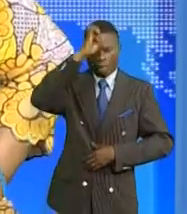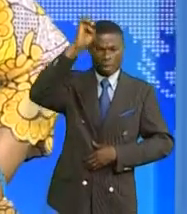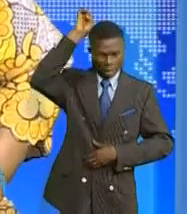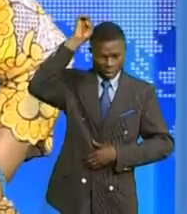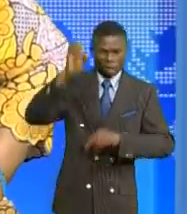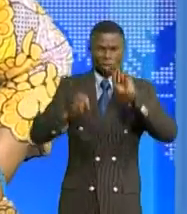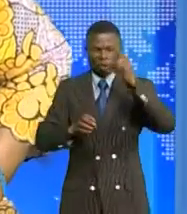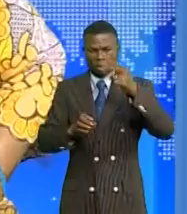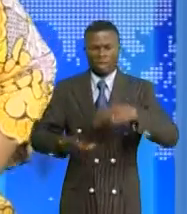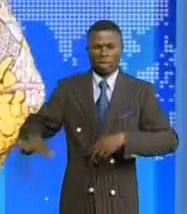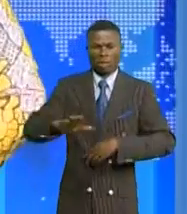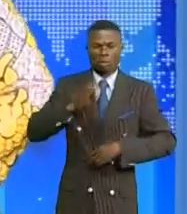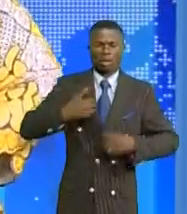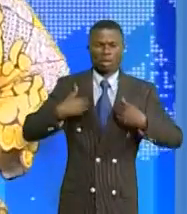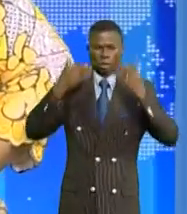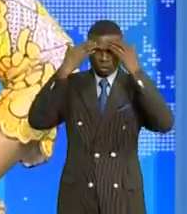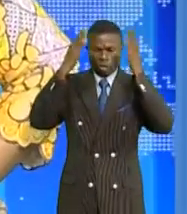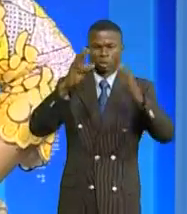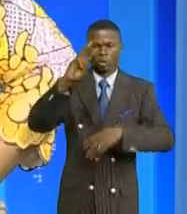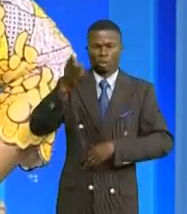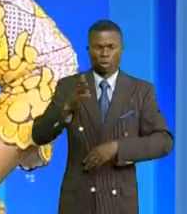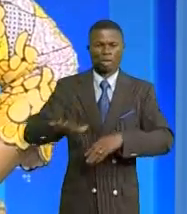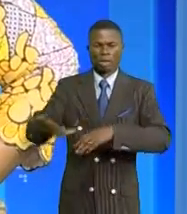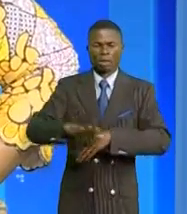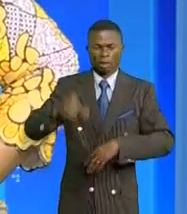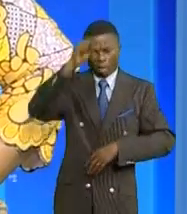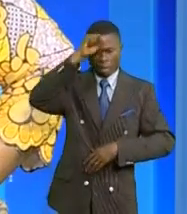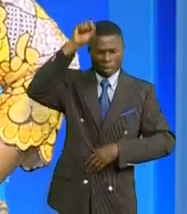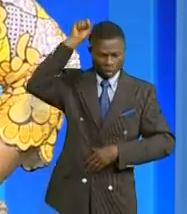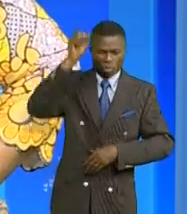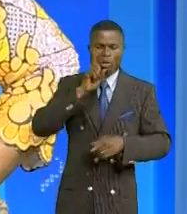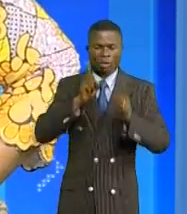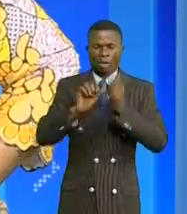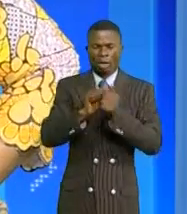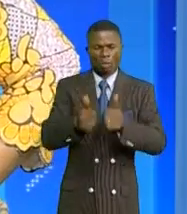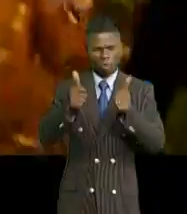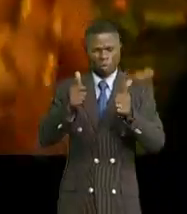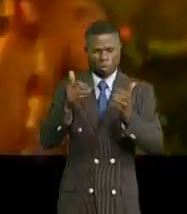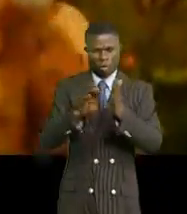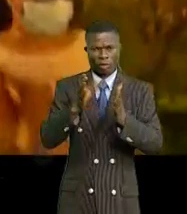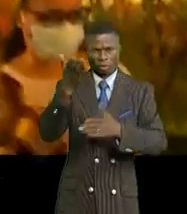présidente de l'Éthiopie, Saleh Wok, des échanges ont été jugés positifs. Kibambe Somoïsa.